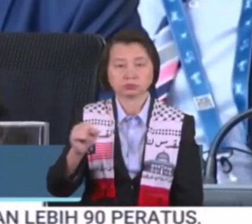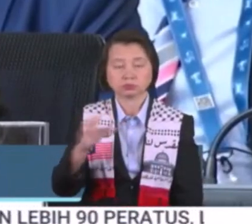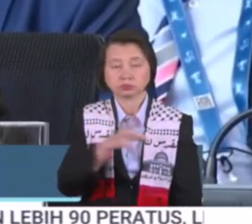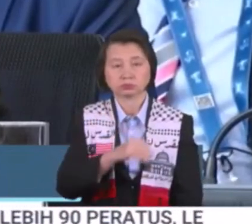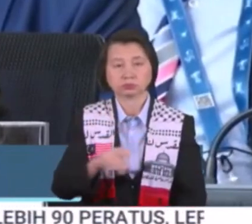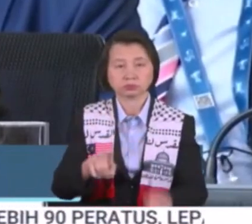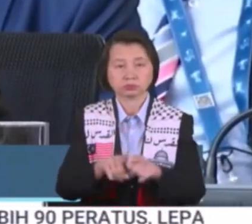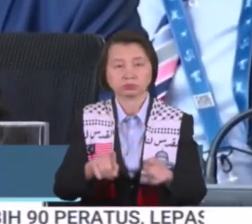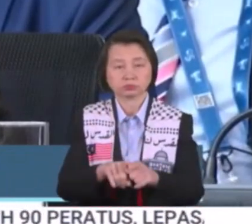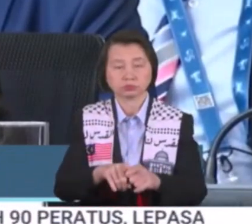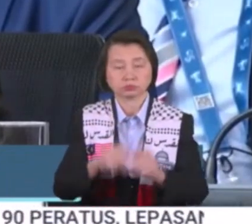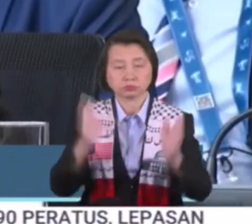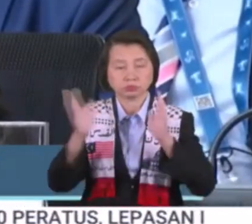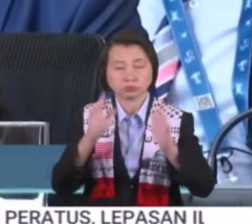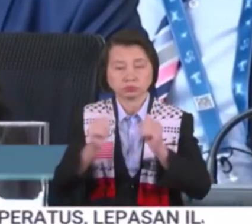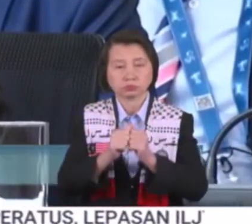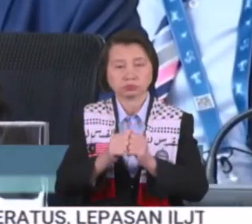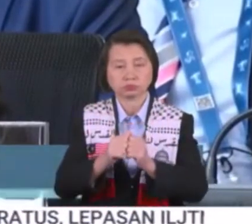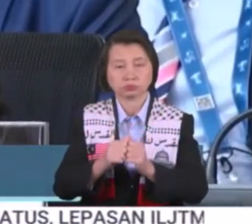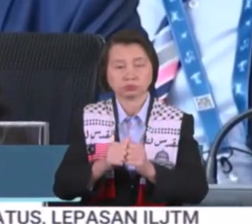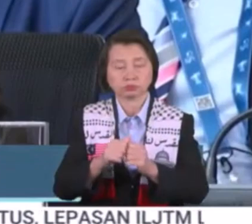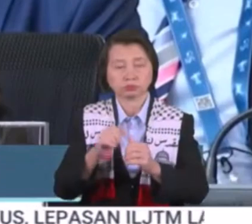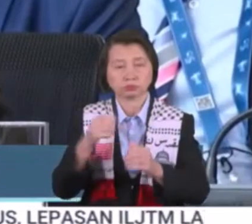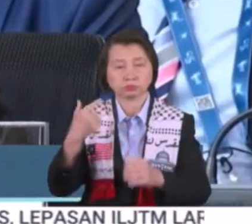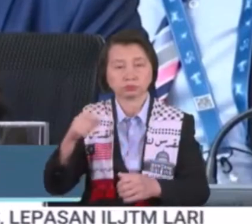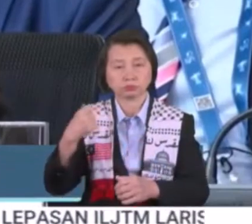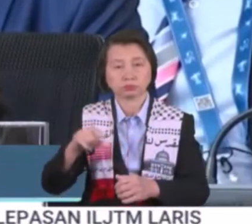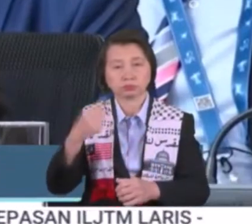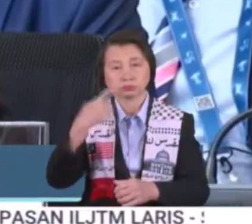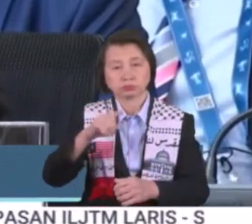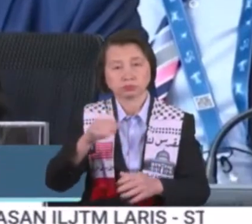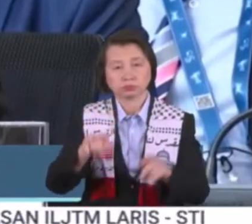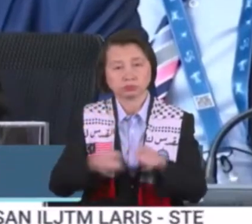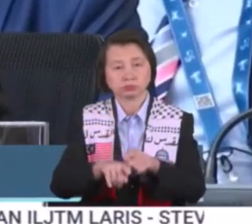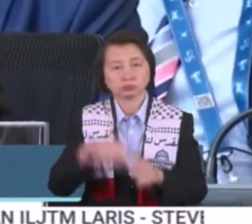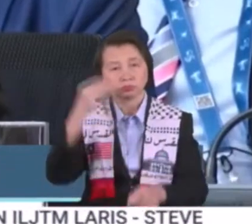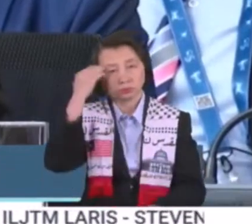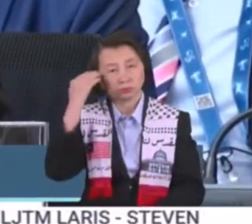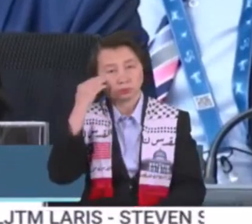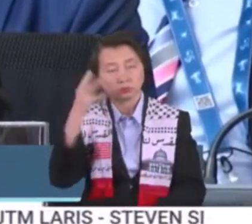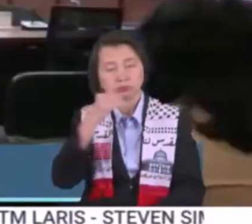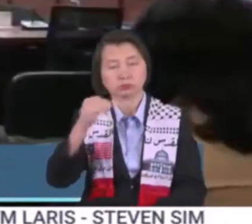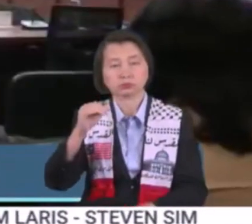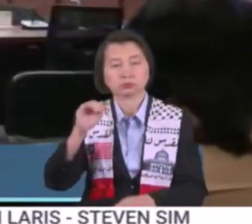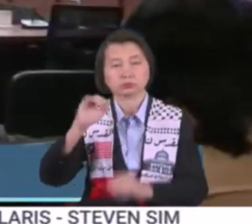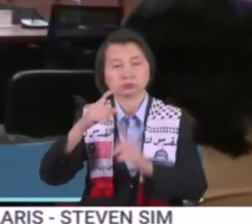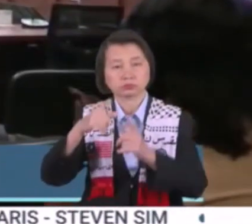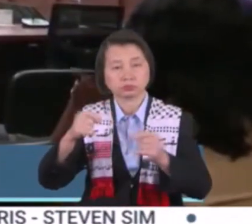position Malaysia as a key exporter of green hydrogen to countries like Korea and Japan.